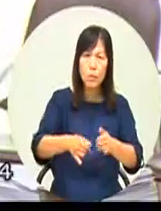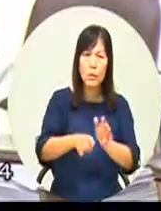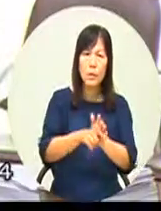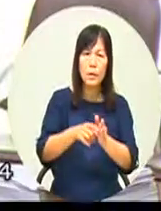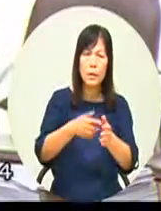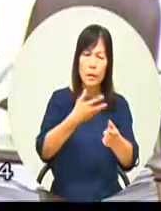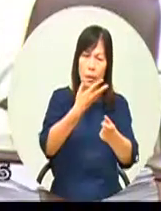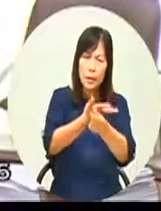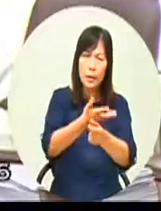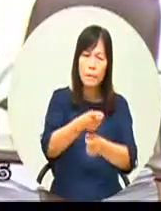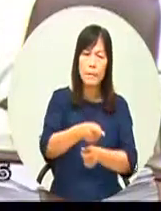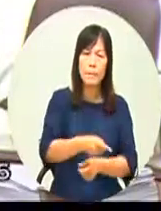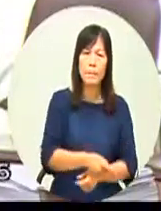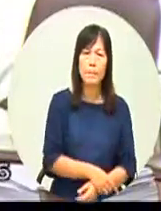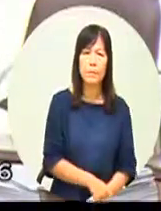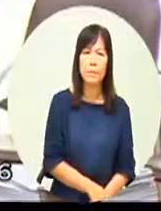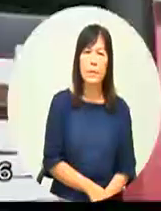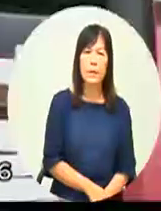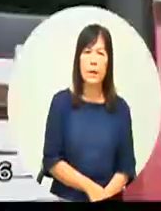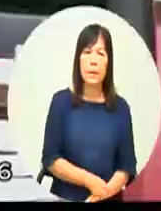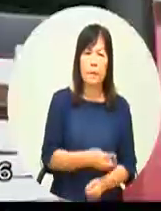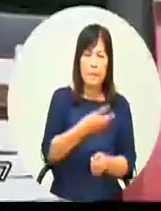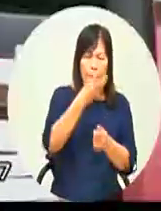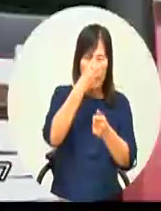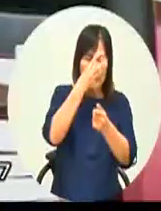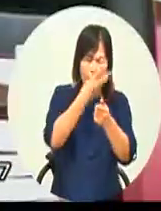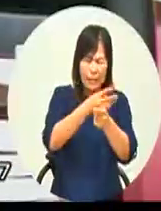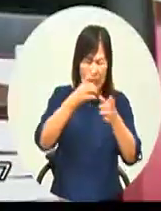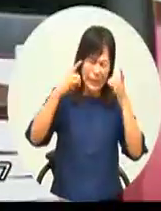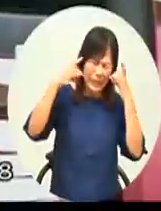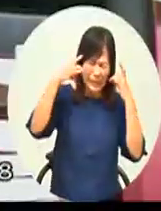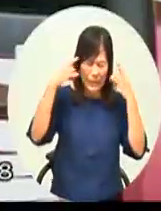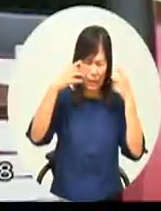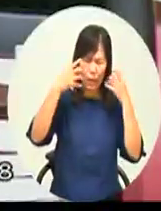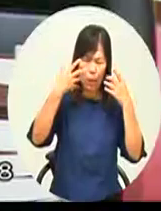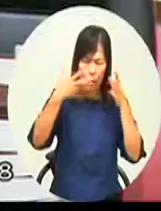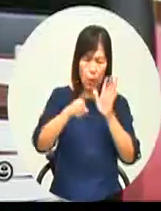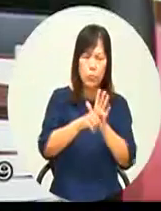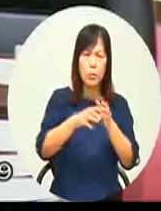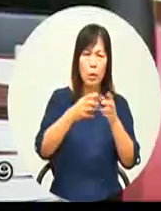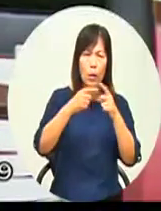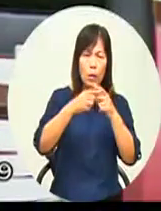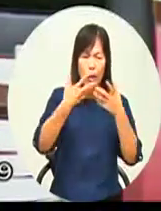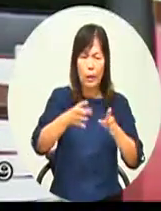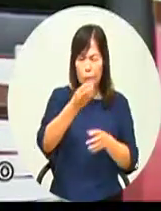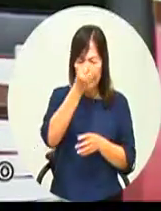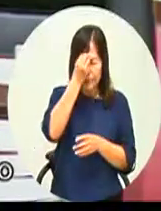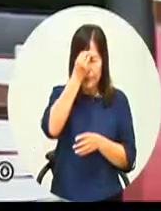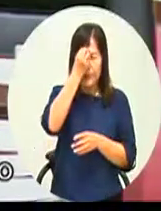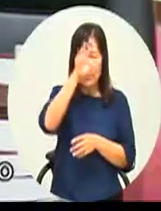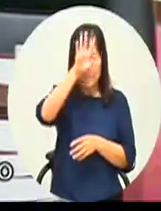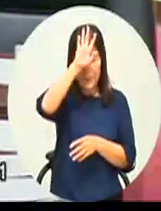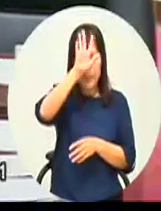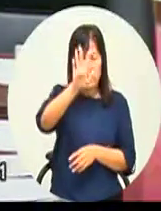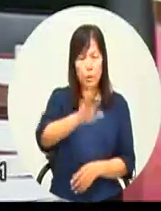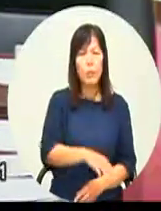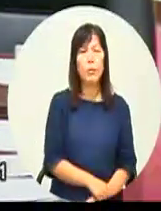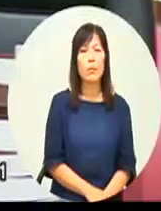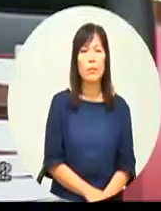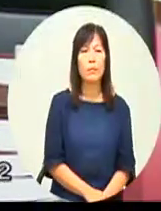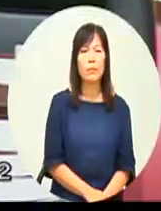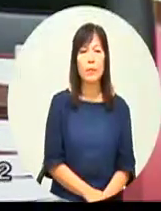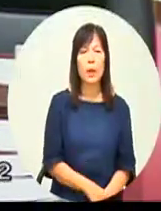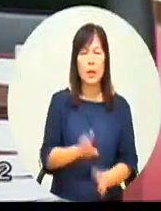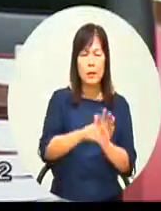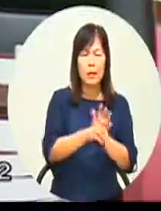家伤害、噪音，造成很多人，真侪人拢忧郁症了呢，足侪人拢伫遐